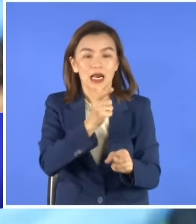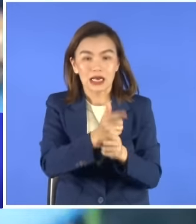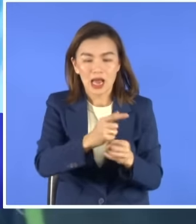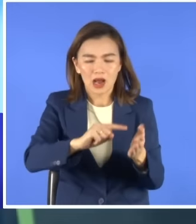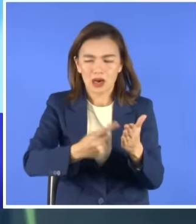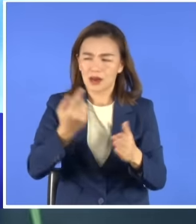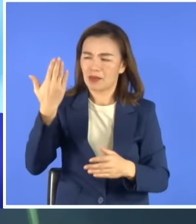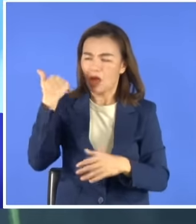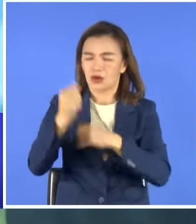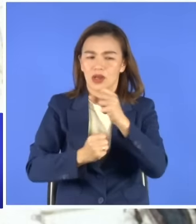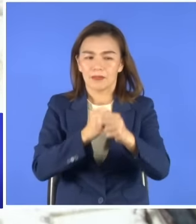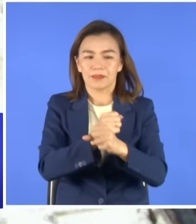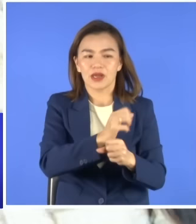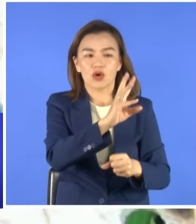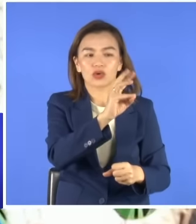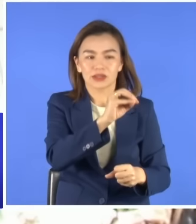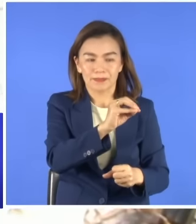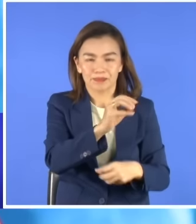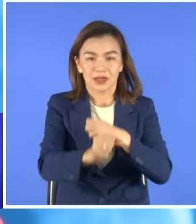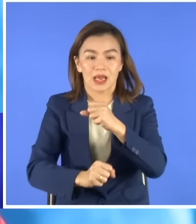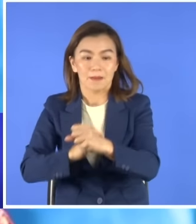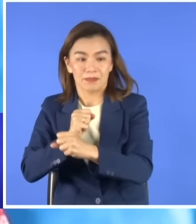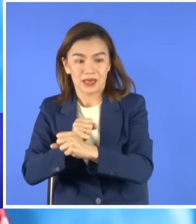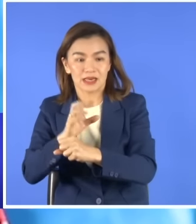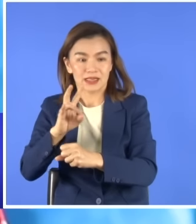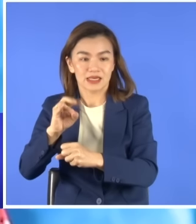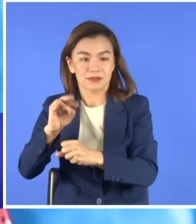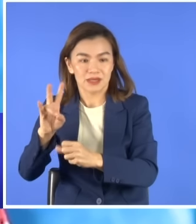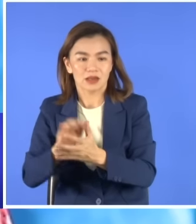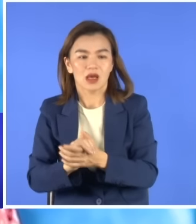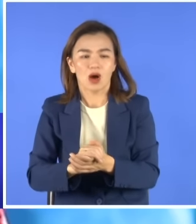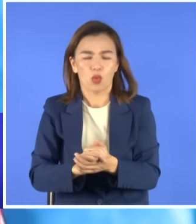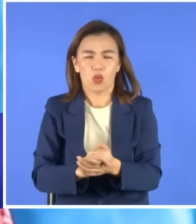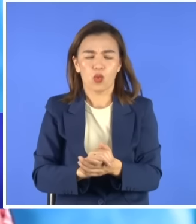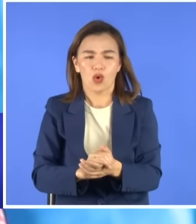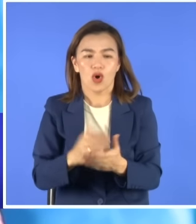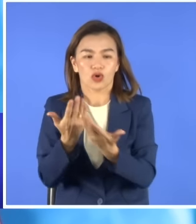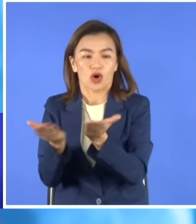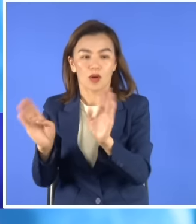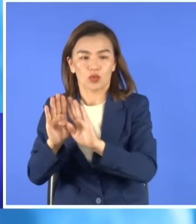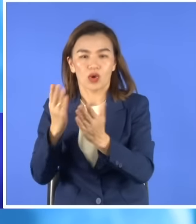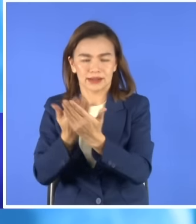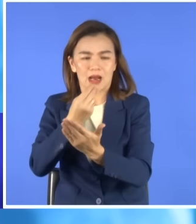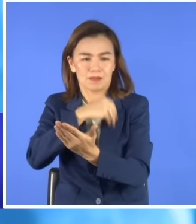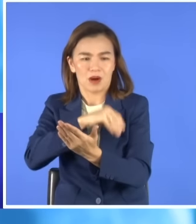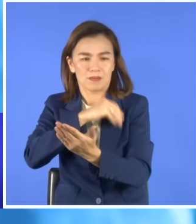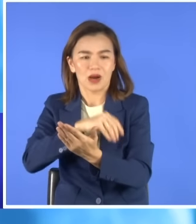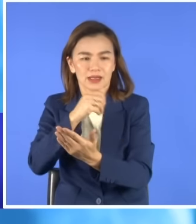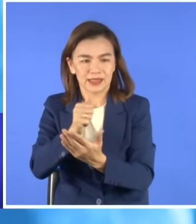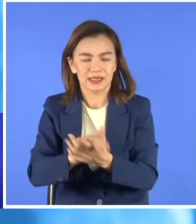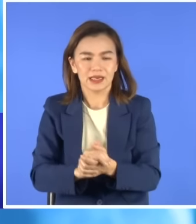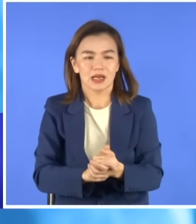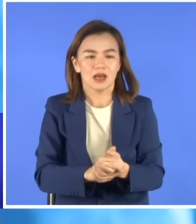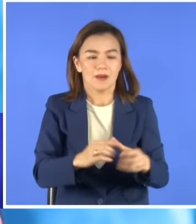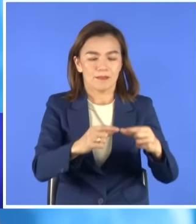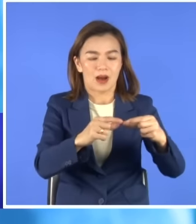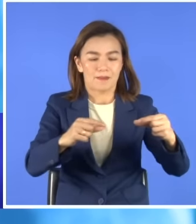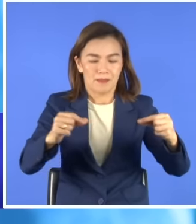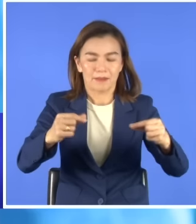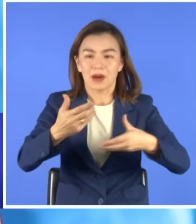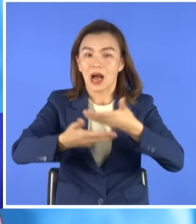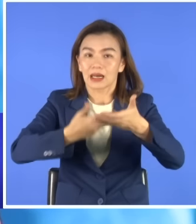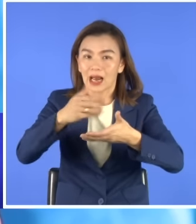นะปีนี้ก็ปี 67แล้ว 56ปีมาแล้วนะครับฐานะครอบครัวได้ดีขึ้นมีรายได้จากการขายพ่อพันธุ์แม่พันธุ์แมงดาเนี่ย